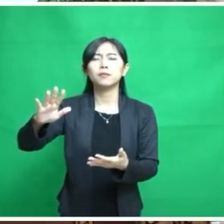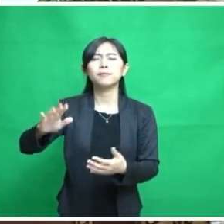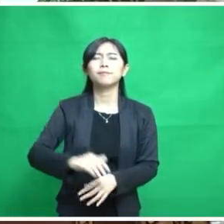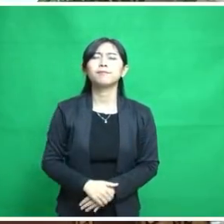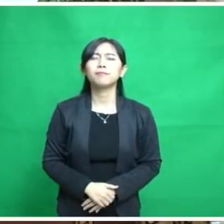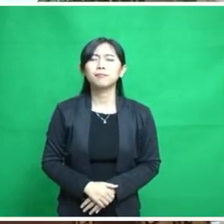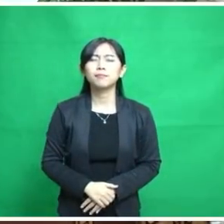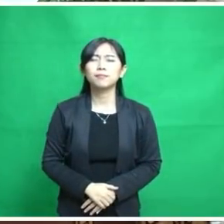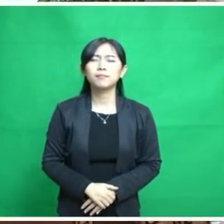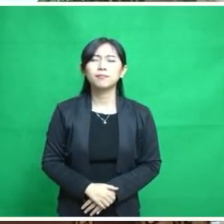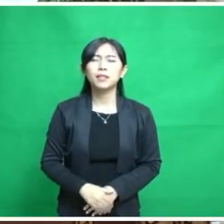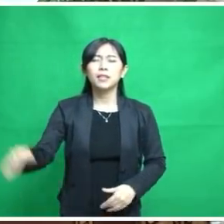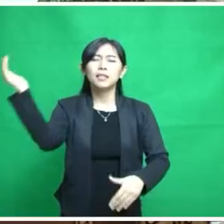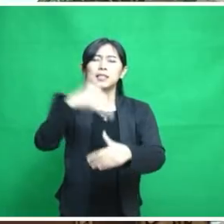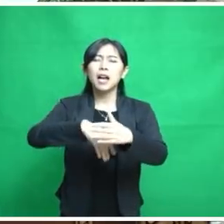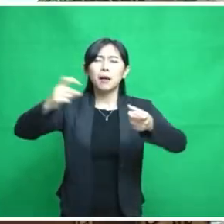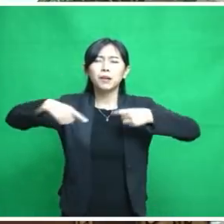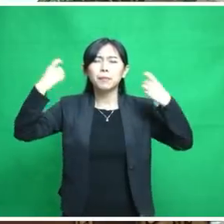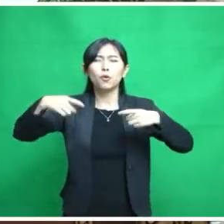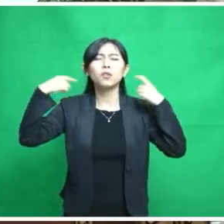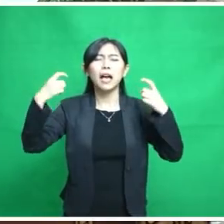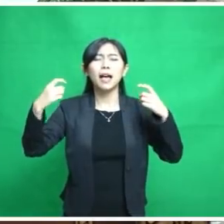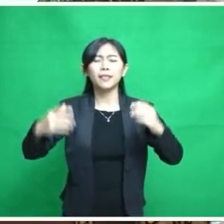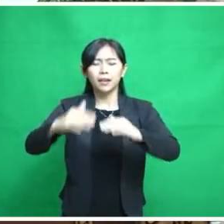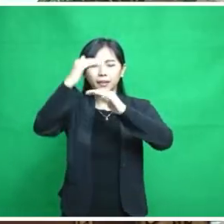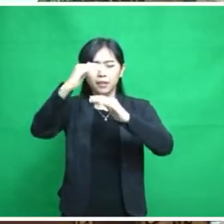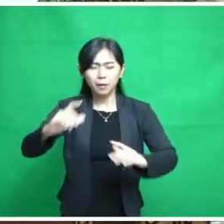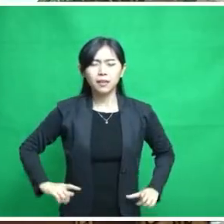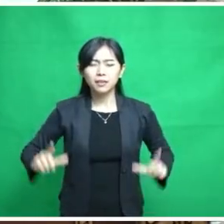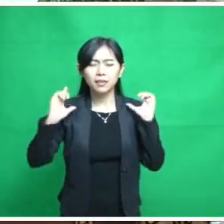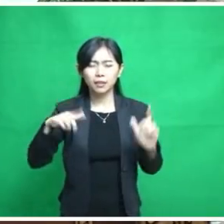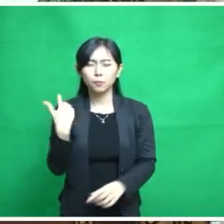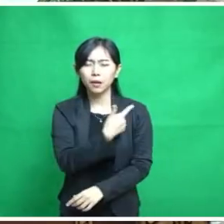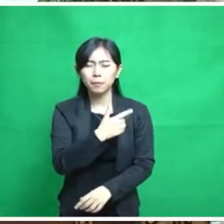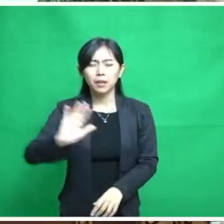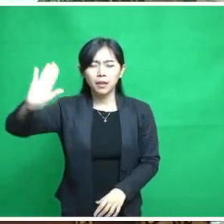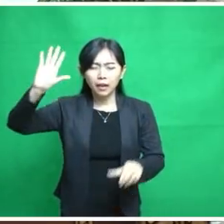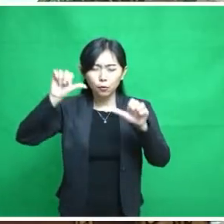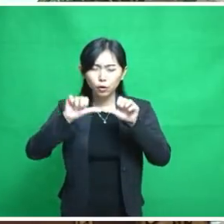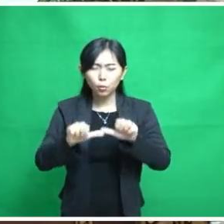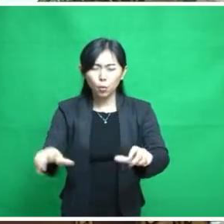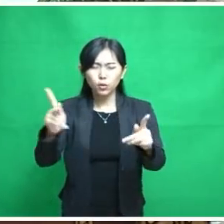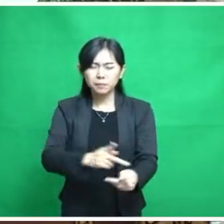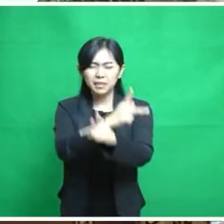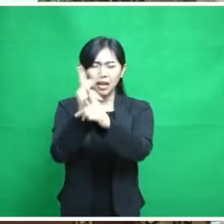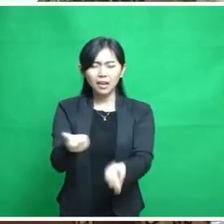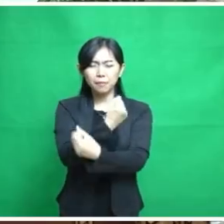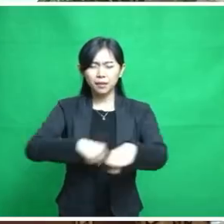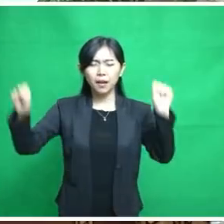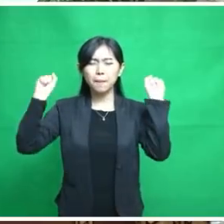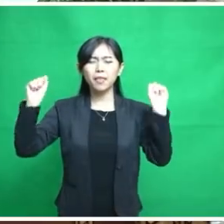kehidupan, di dalam keberdosaan dan keterbatasan kami, Engkau tetap menjaga dan menyelamatkan